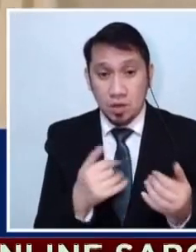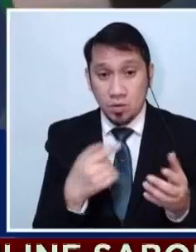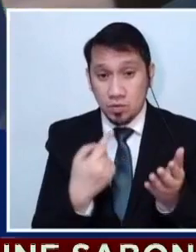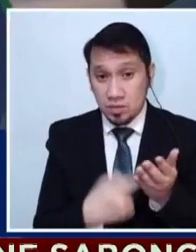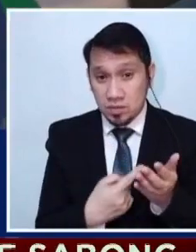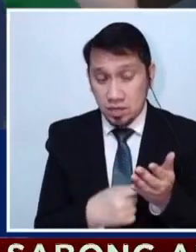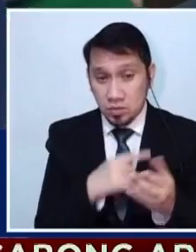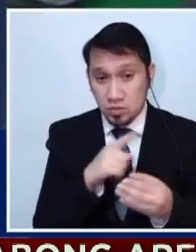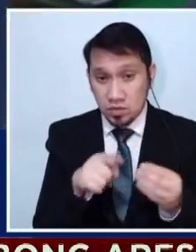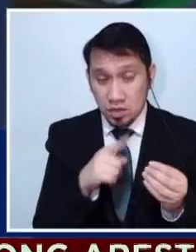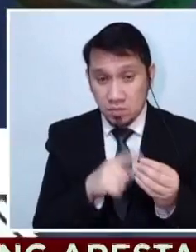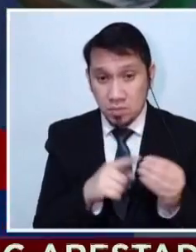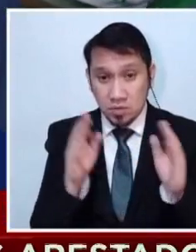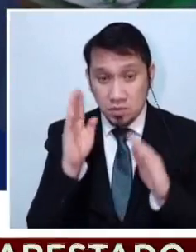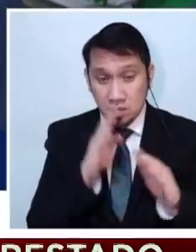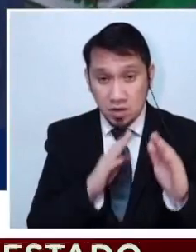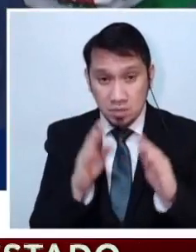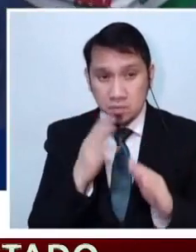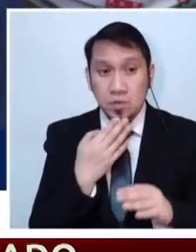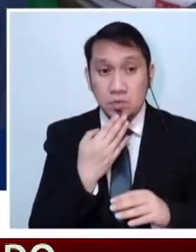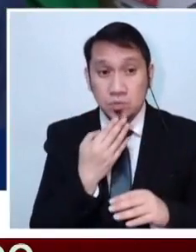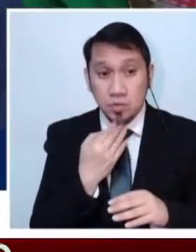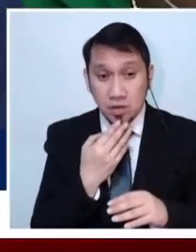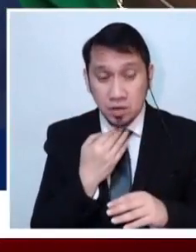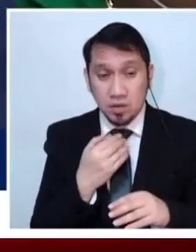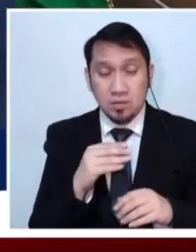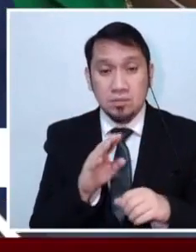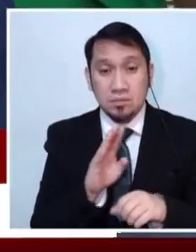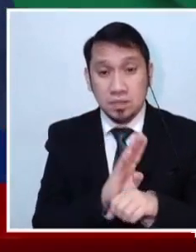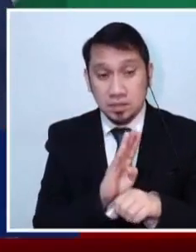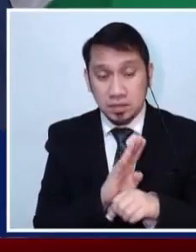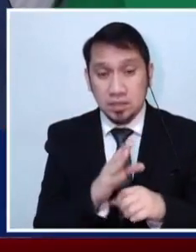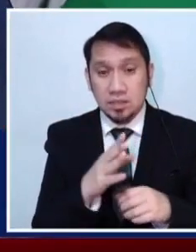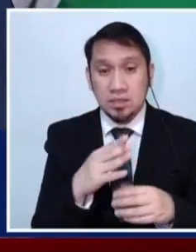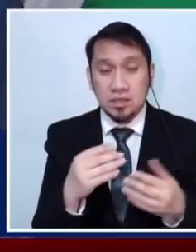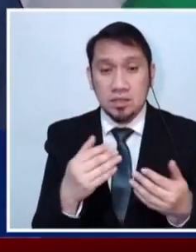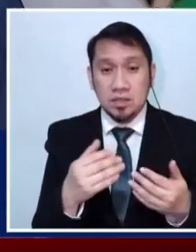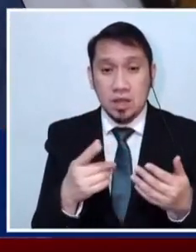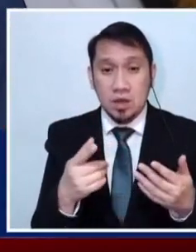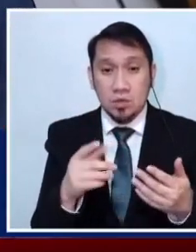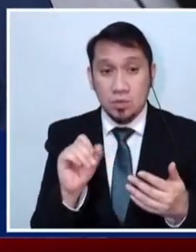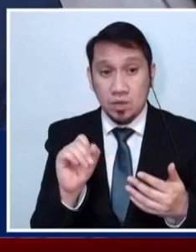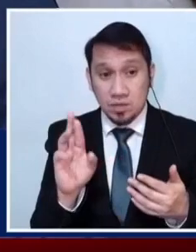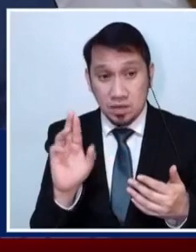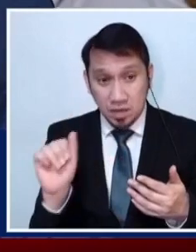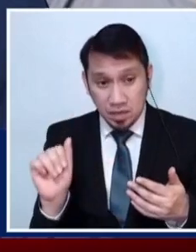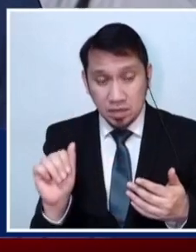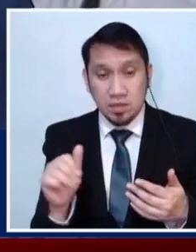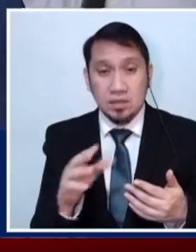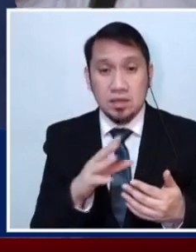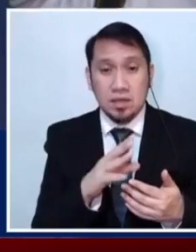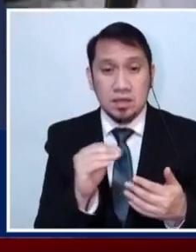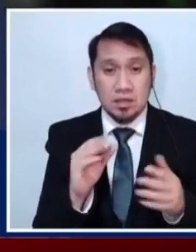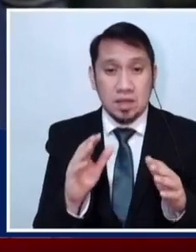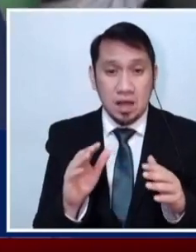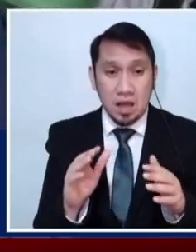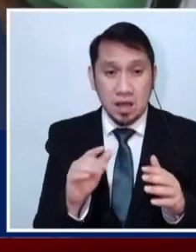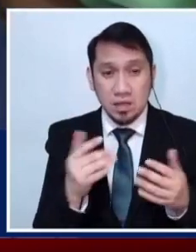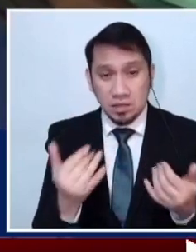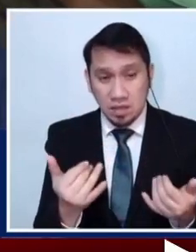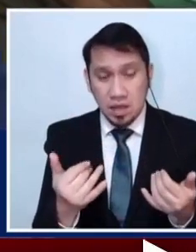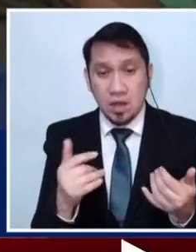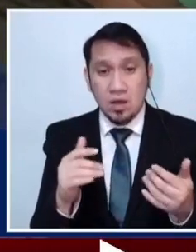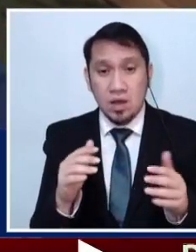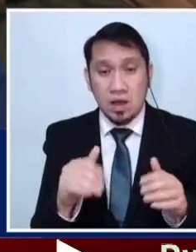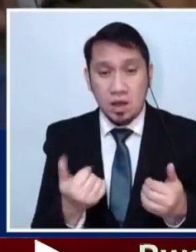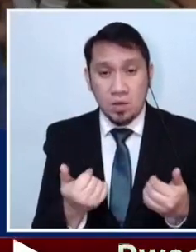of the sugar industry, the highlights of which was yung SRA and how it is not performing as it should be